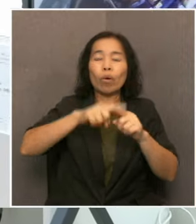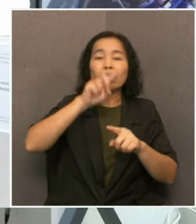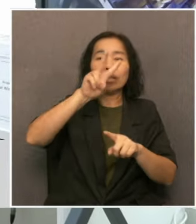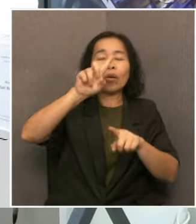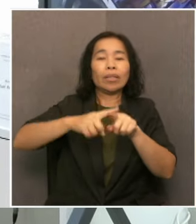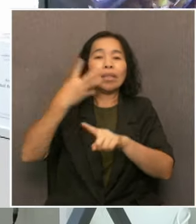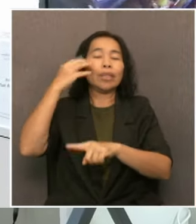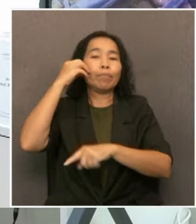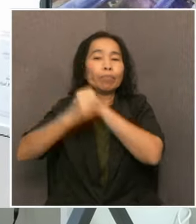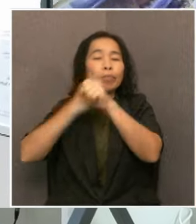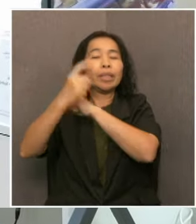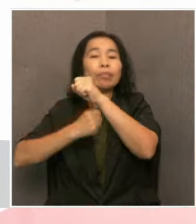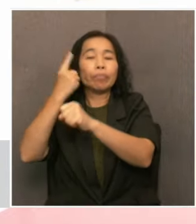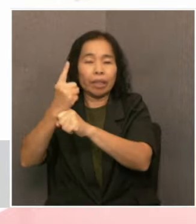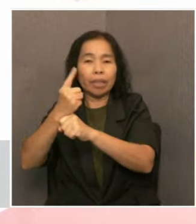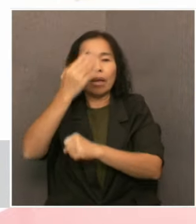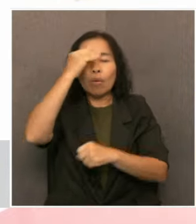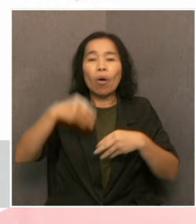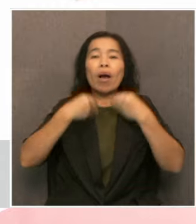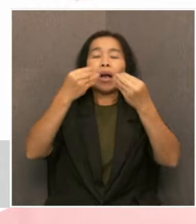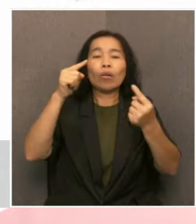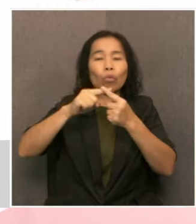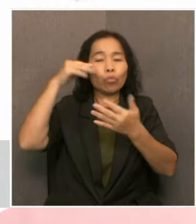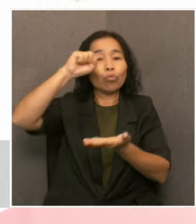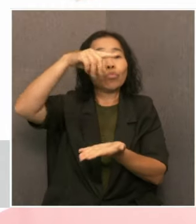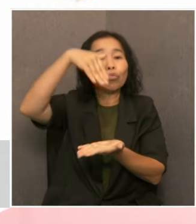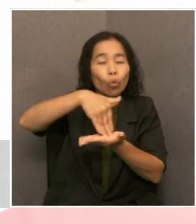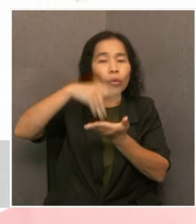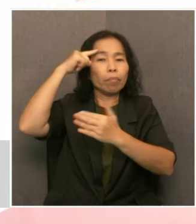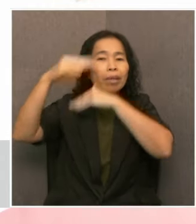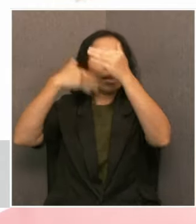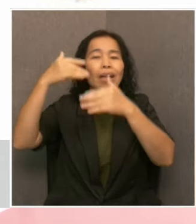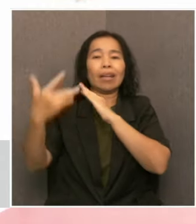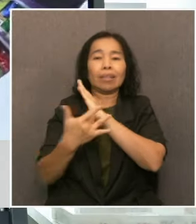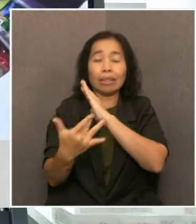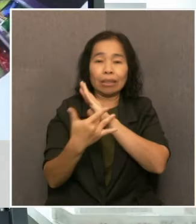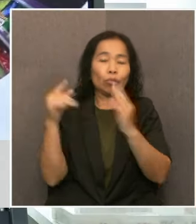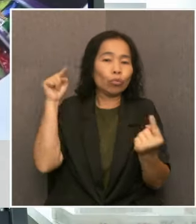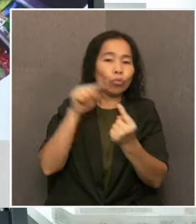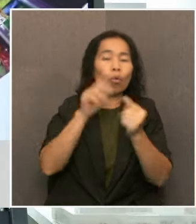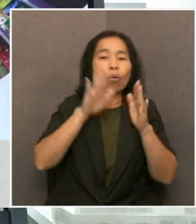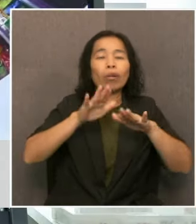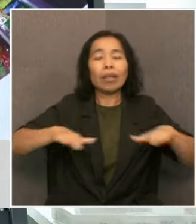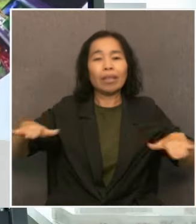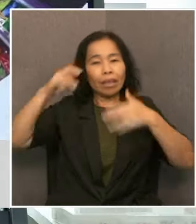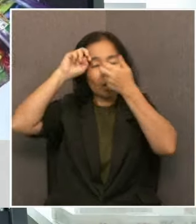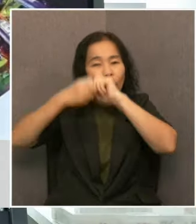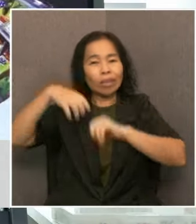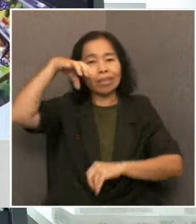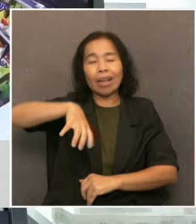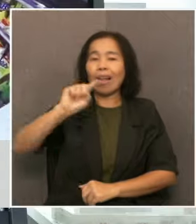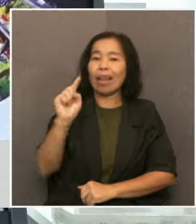องทุกปีเพื่อให้ศูยแ่งนี้เป็ศยพ็ฎนาทักษาดิจิทลต้นแบบสำหรบบุคคลออรทิสตกแ่งได้ในประ alkalไทย